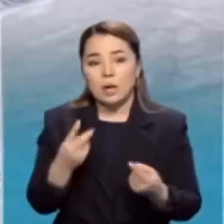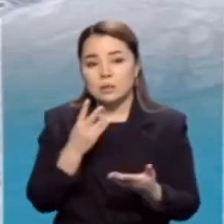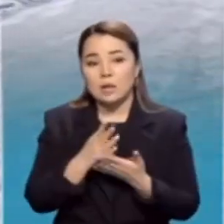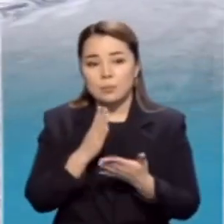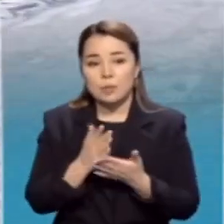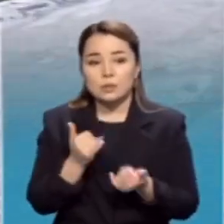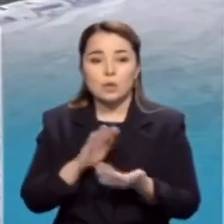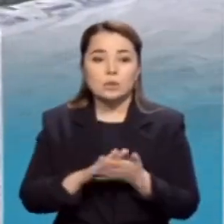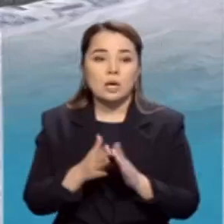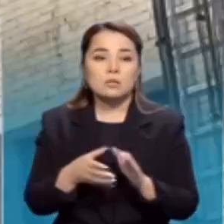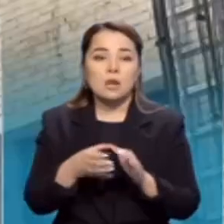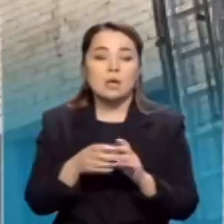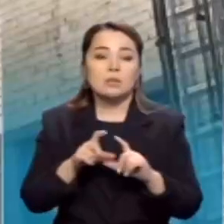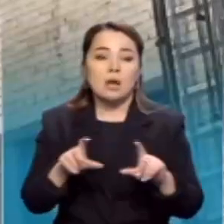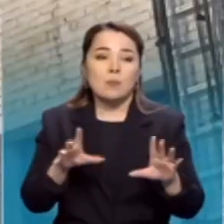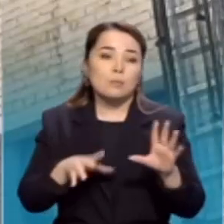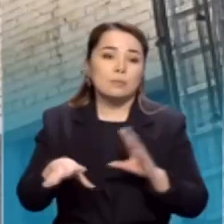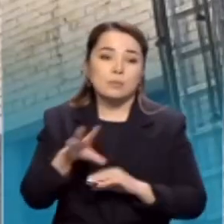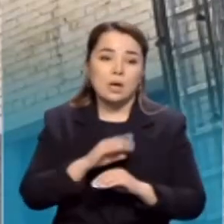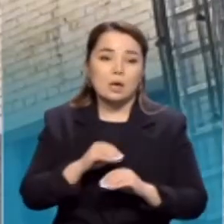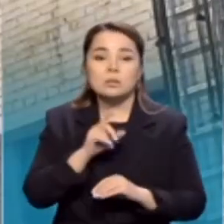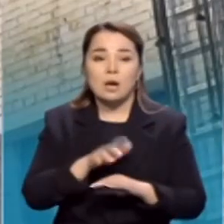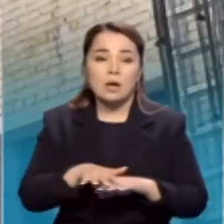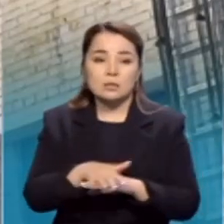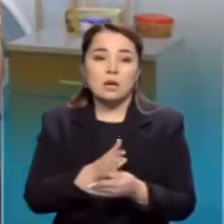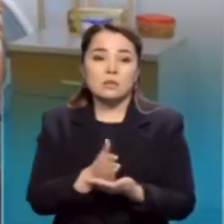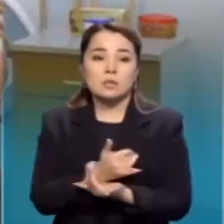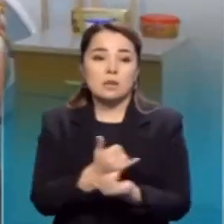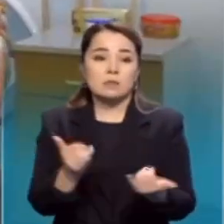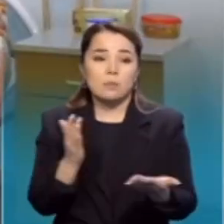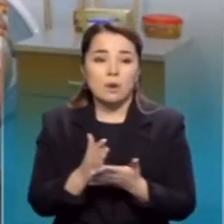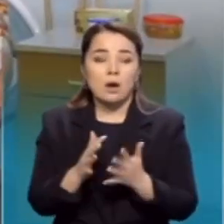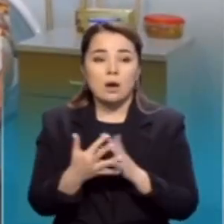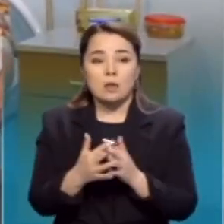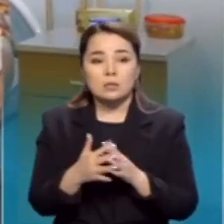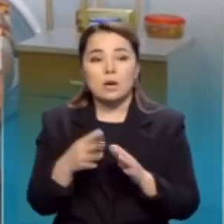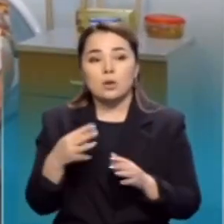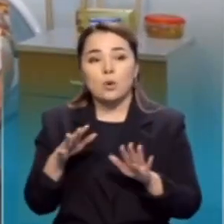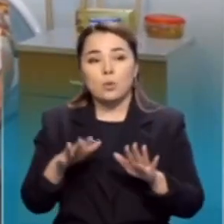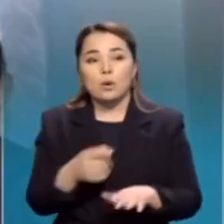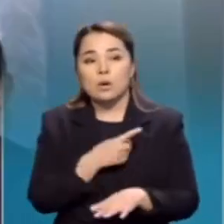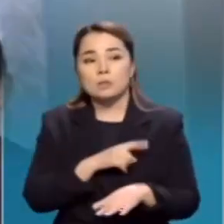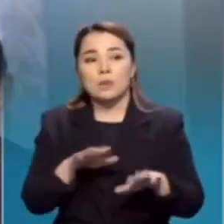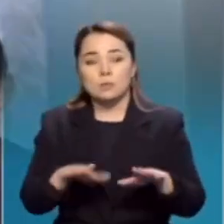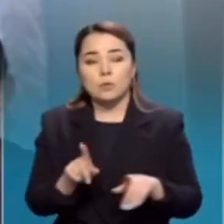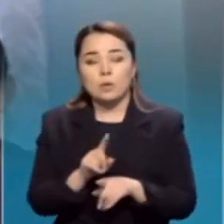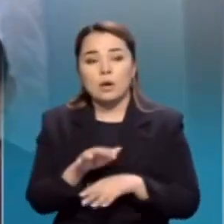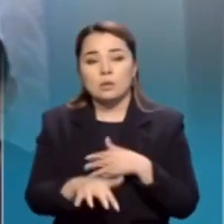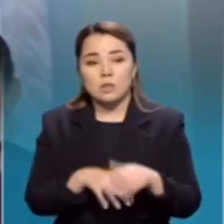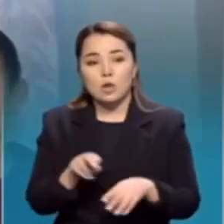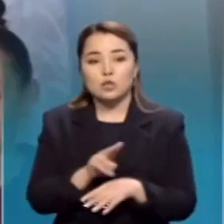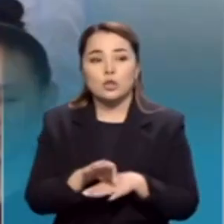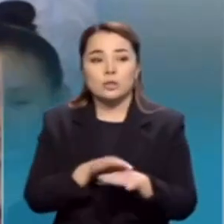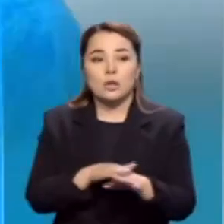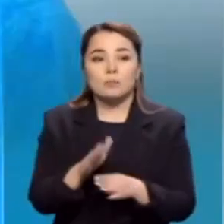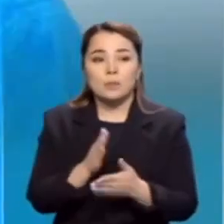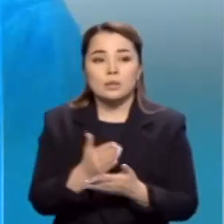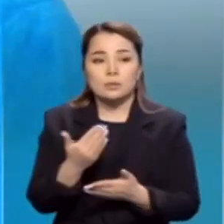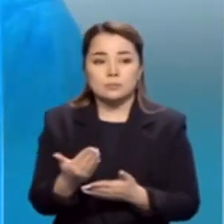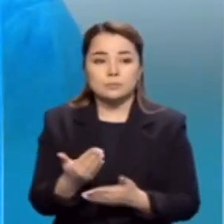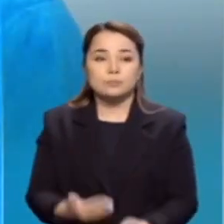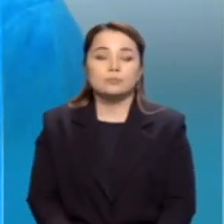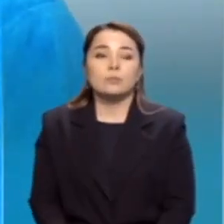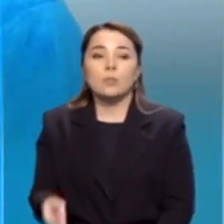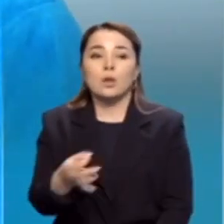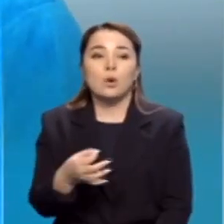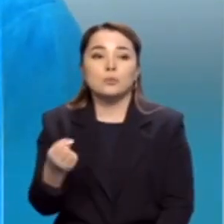Негизги әлеуметтик мекемелердин барлыгы да калыпка кызмет этти. Ауылдагы 40 орундук ауруканада наукастарга ем-дом жасап келеди.